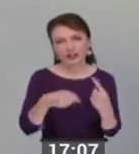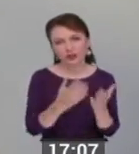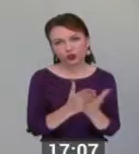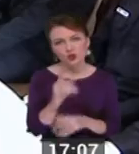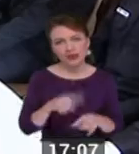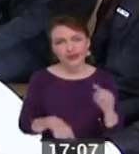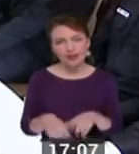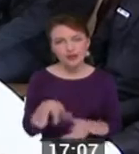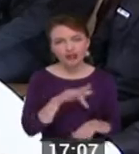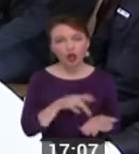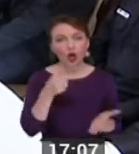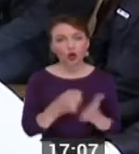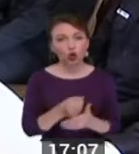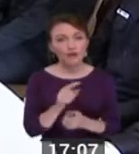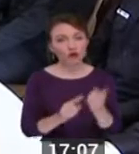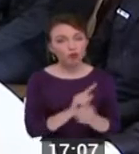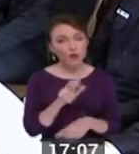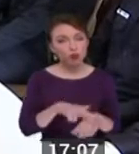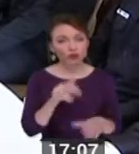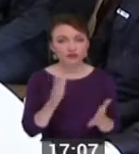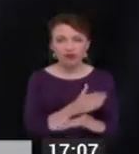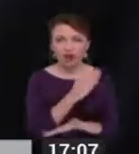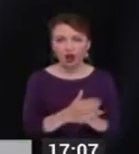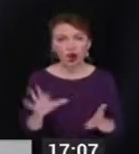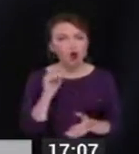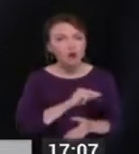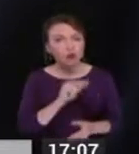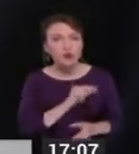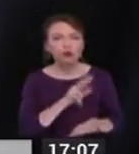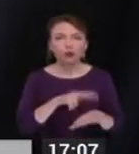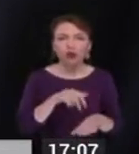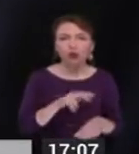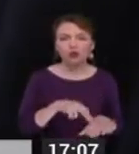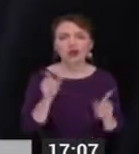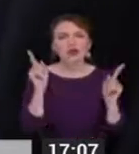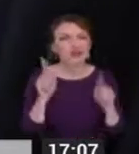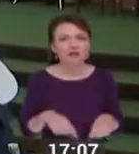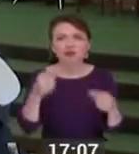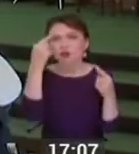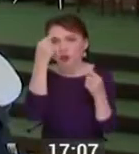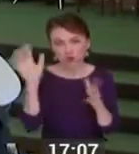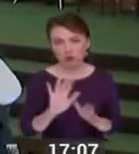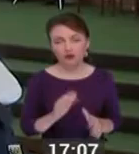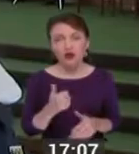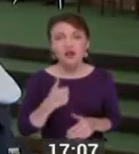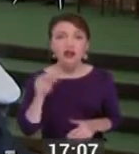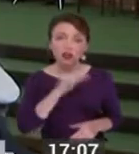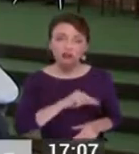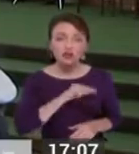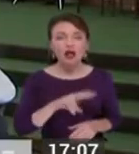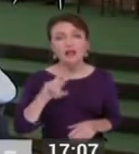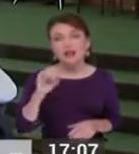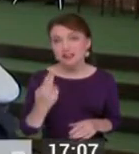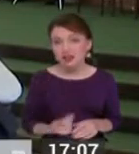рідне місто. До реформування поліції взагалі про роботу в правоохоронних органах навіть не думав. Я навчався в Національному університеті